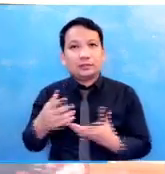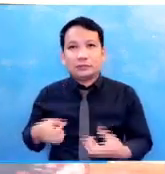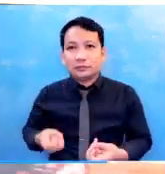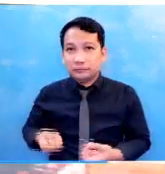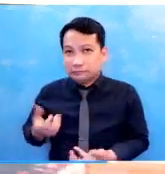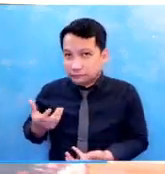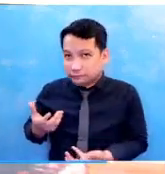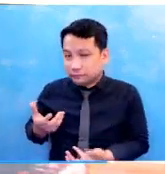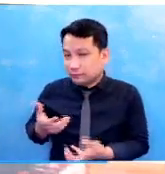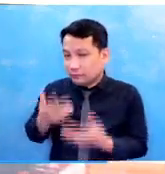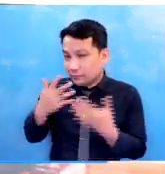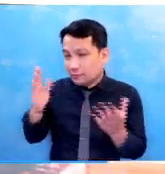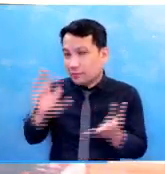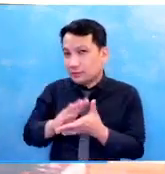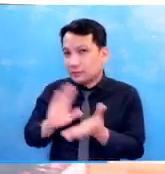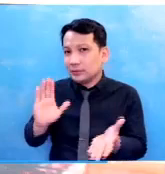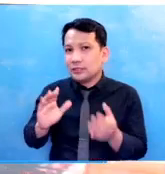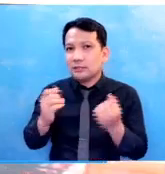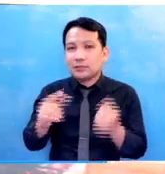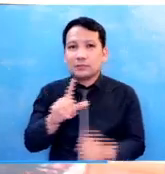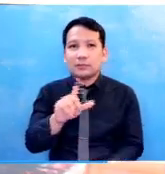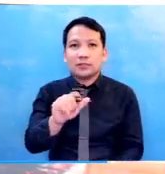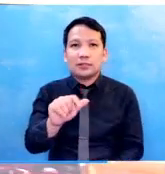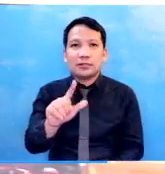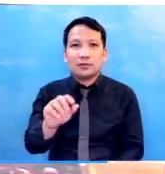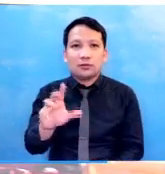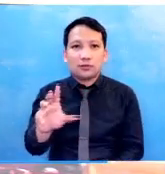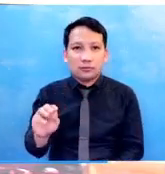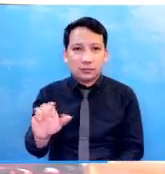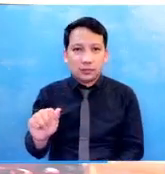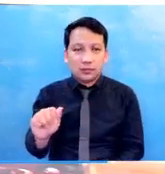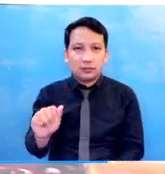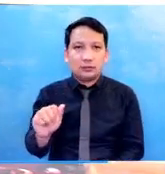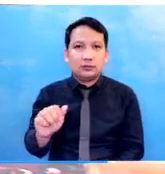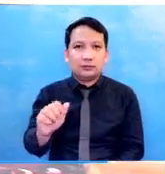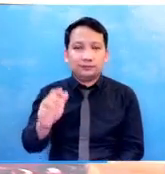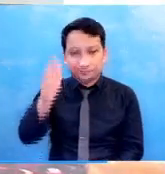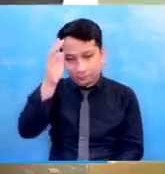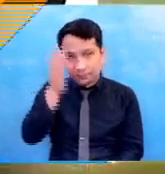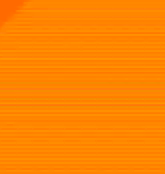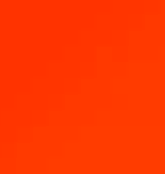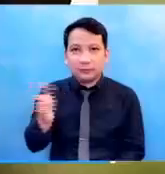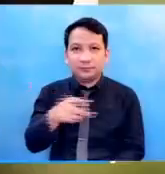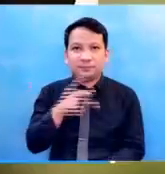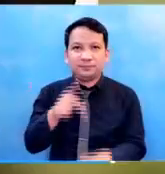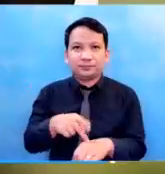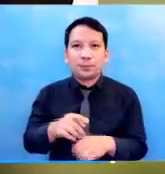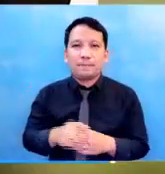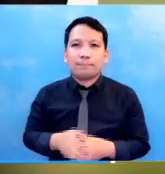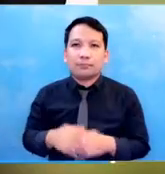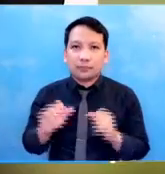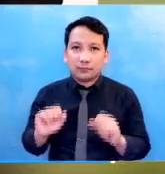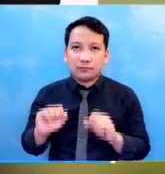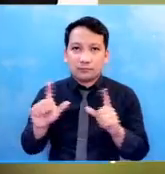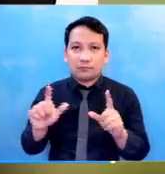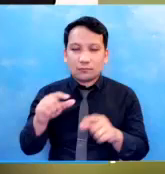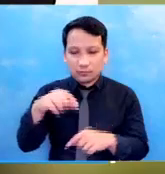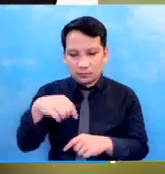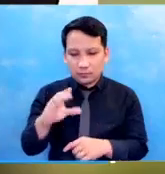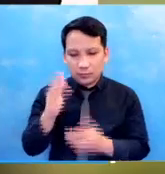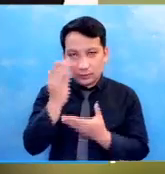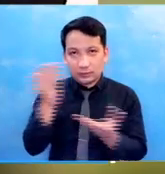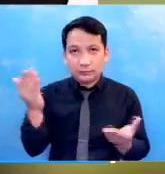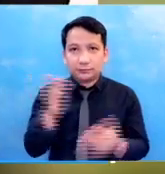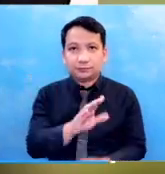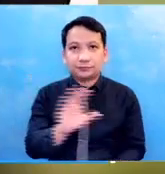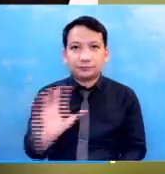Abe, marami niyan sa La Loma, Quezon City na siyang lechon capital of the Philippines. Live mula sa Quezon City na sa